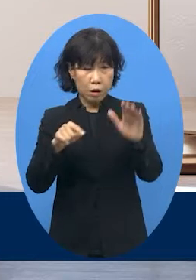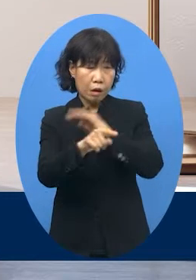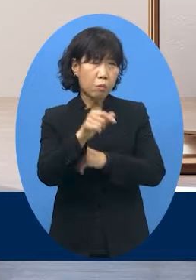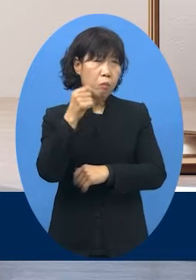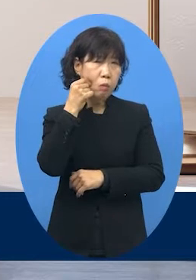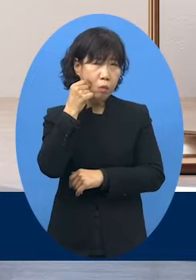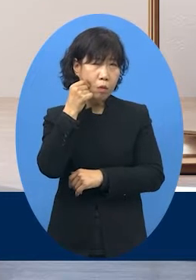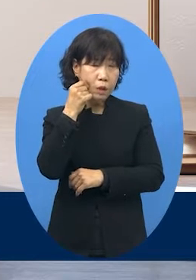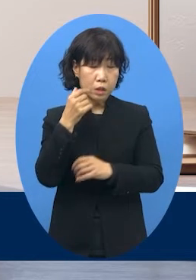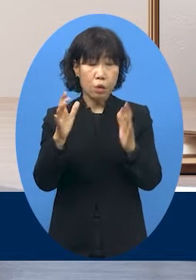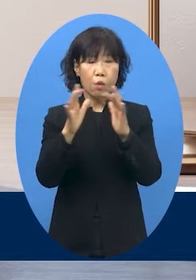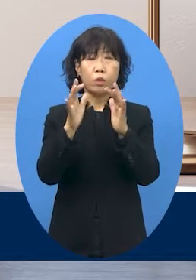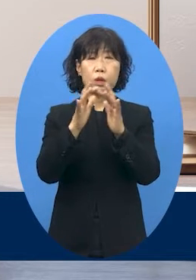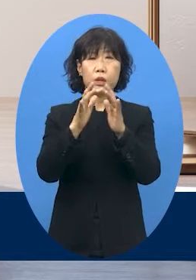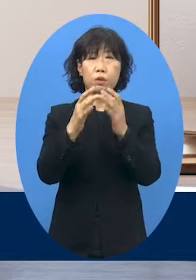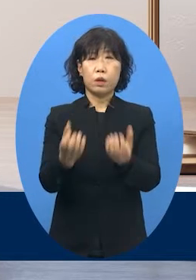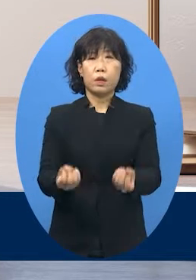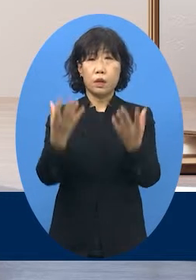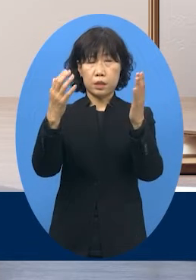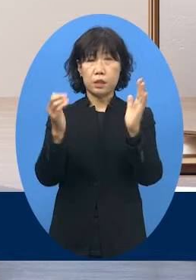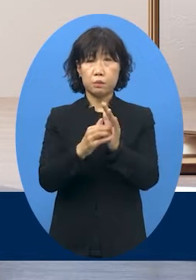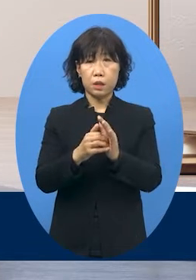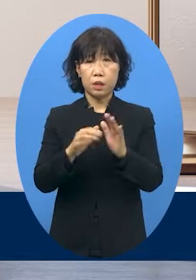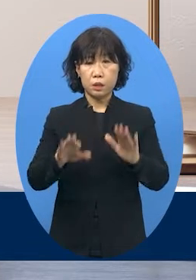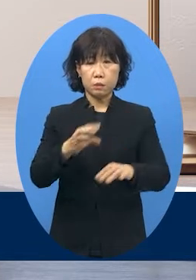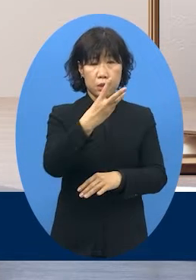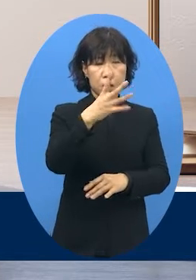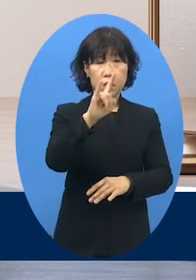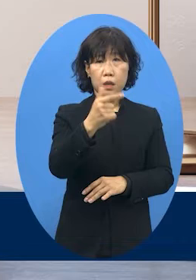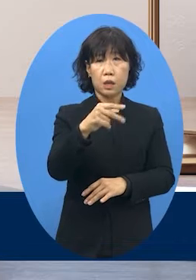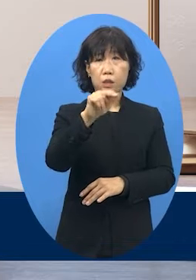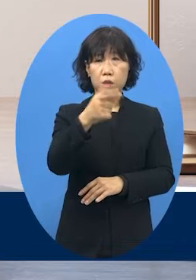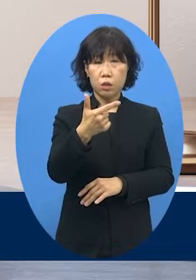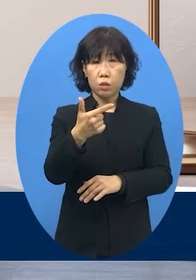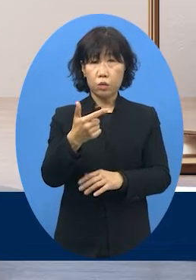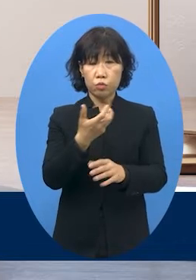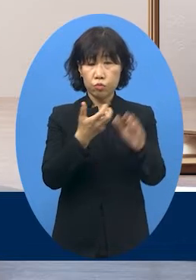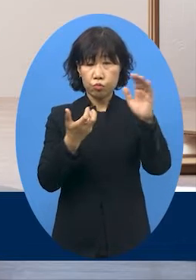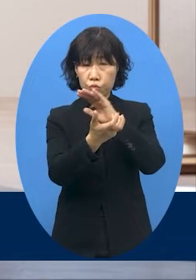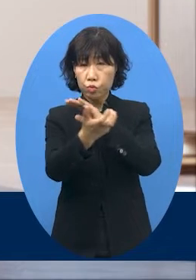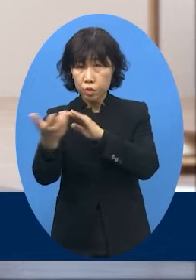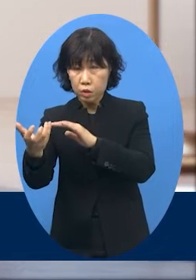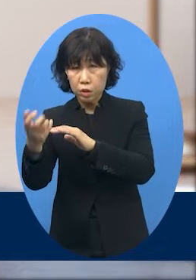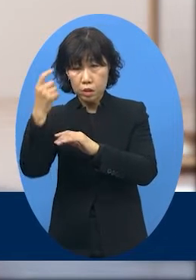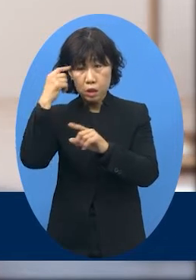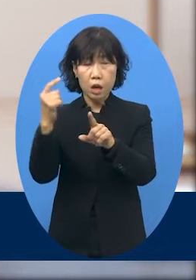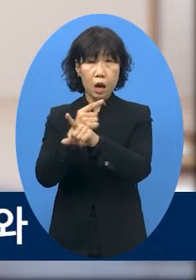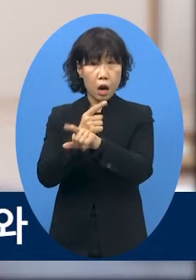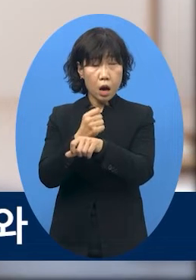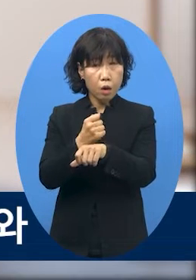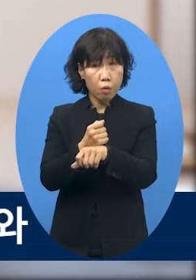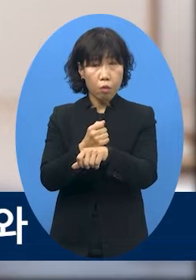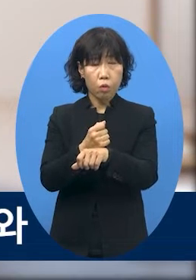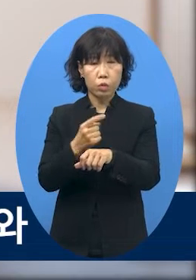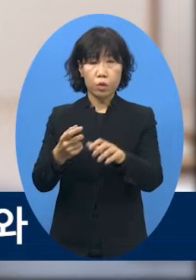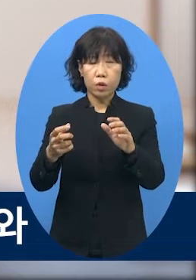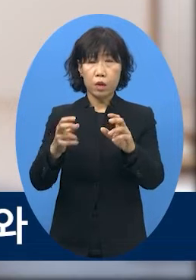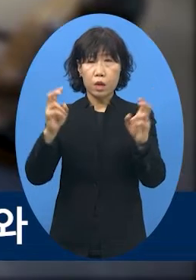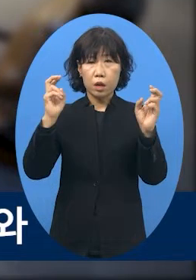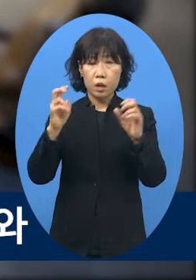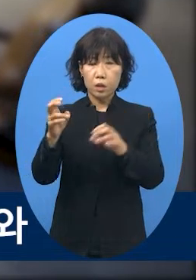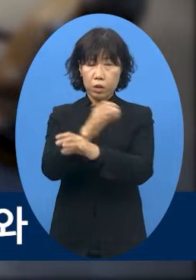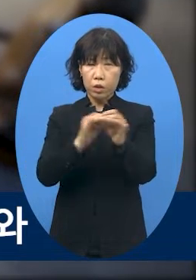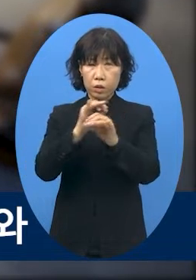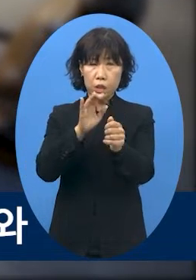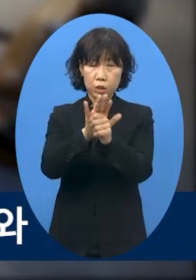고려해 온라인으로 행사를 개최했다습니다 이번 랜선투어에서는 사회적 경제 관련 교육을 제공하고 동대문구사회적경제지원센터